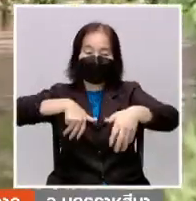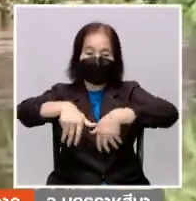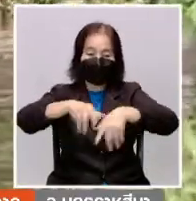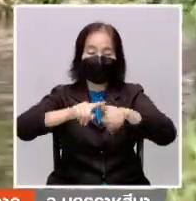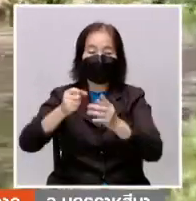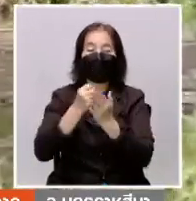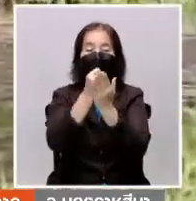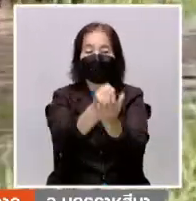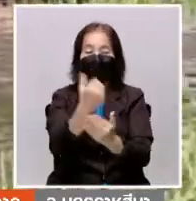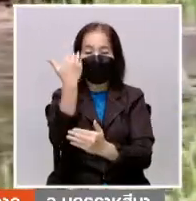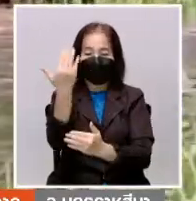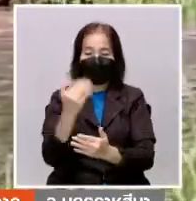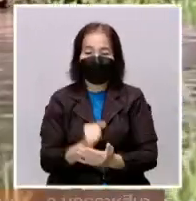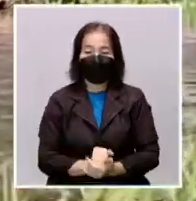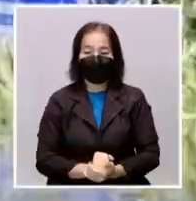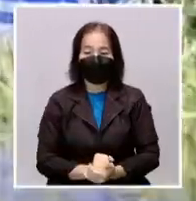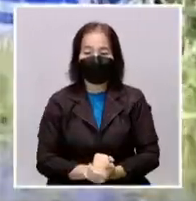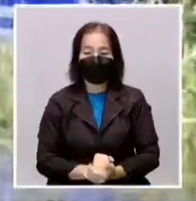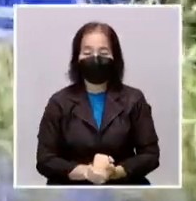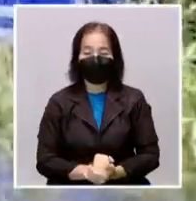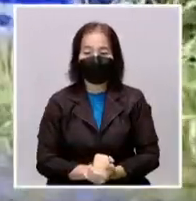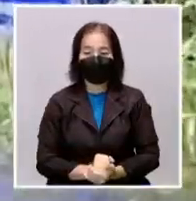ที่เพื่อเป็นการบรรเทาความเดือดร้อนค่ะ